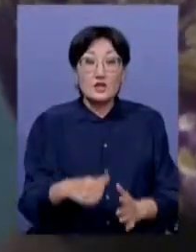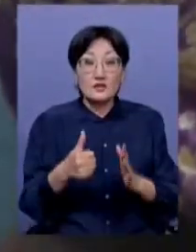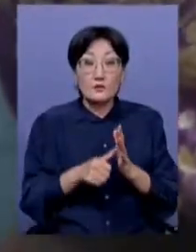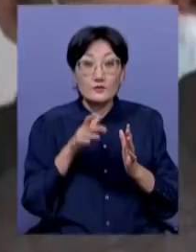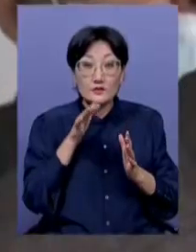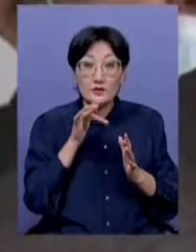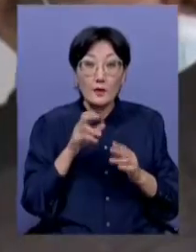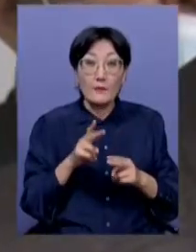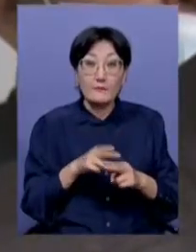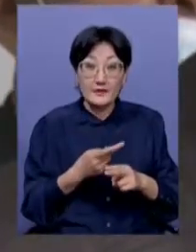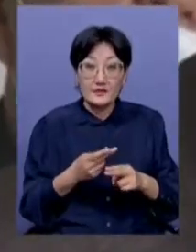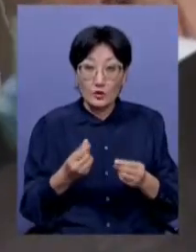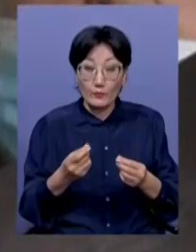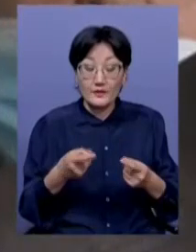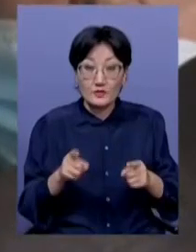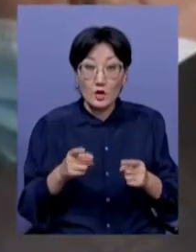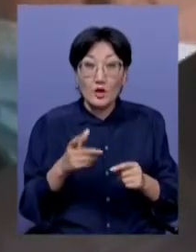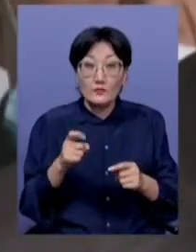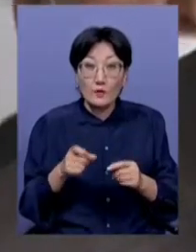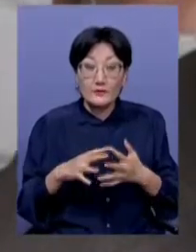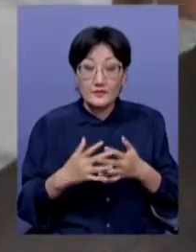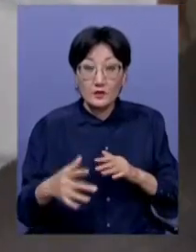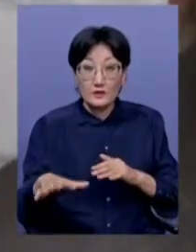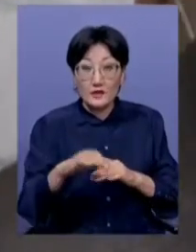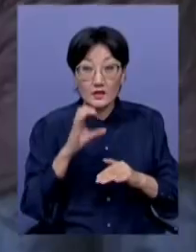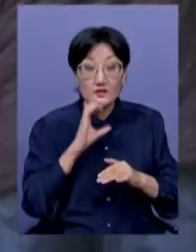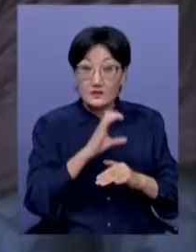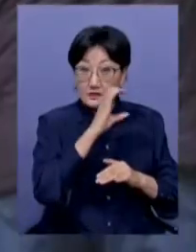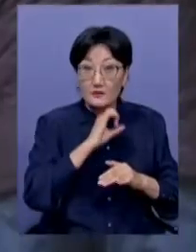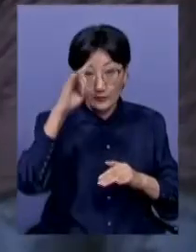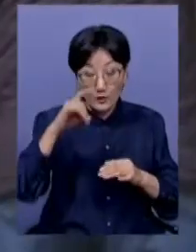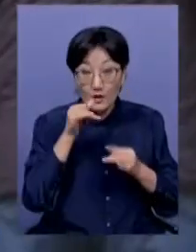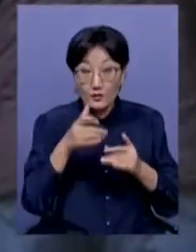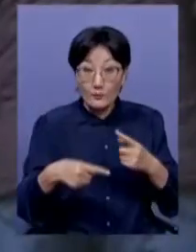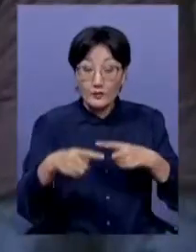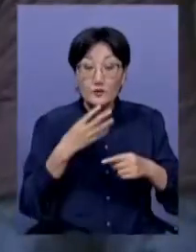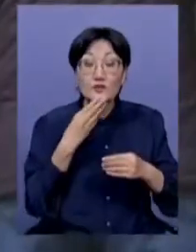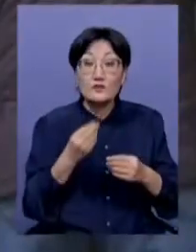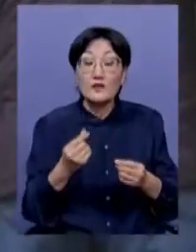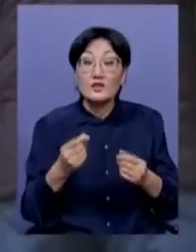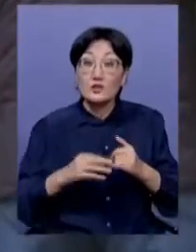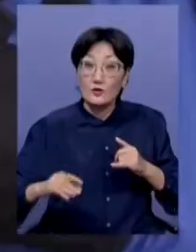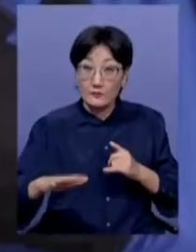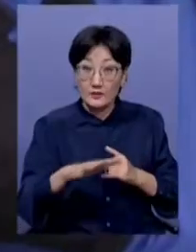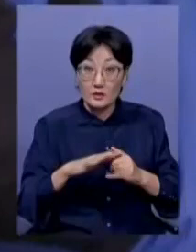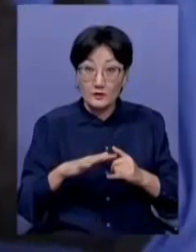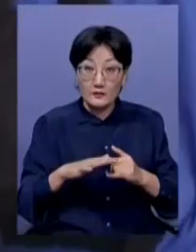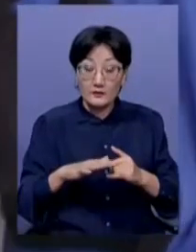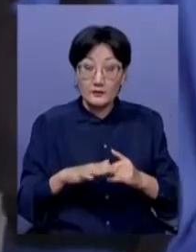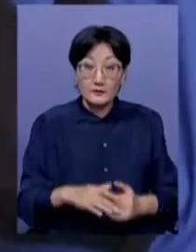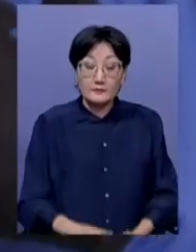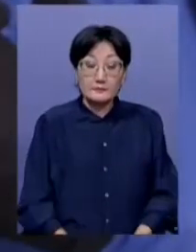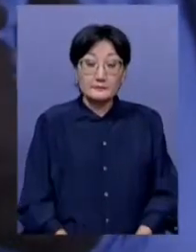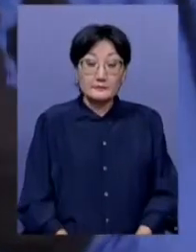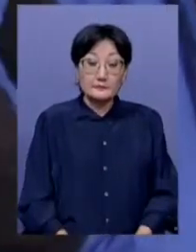16 лет без дивидендов. Почему сотни сельчан на севере Казахстана не могут вернуть себе собственные паи? Мы хотим!